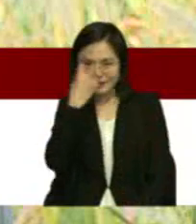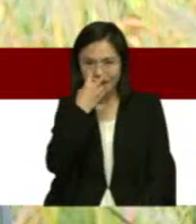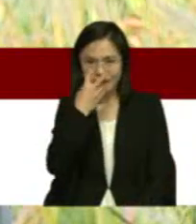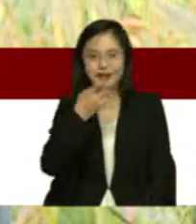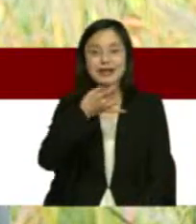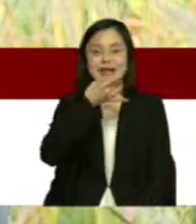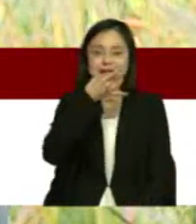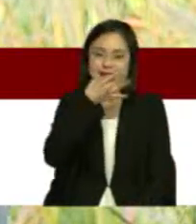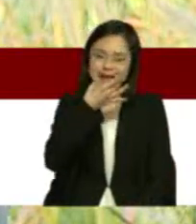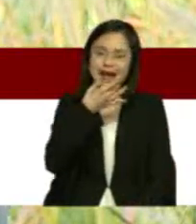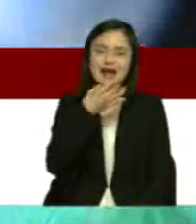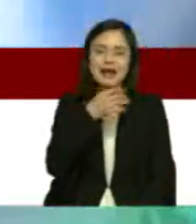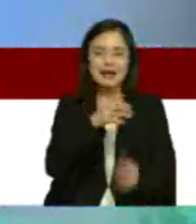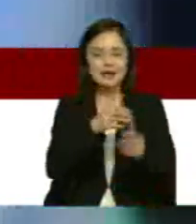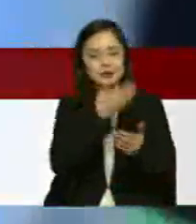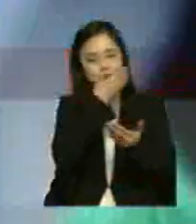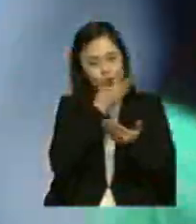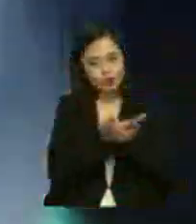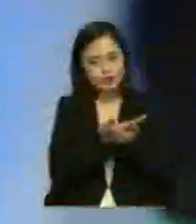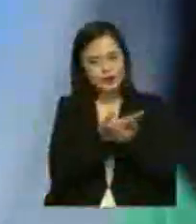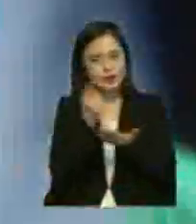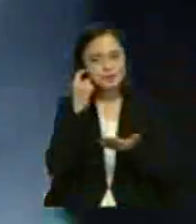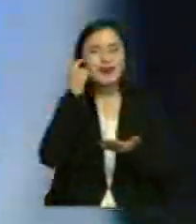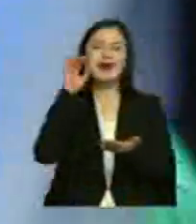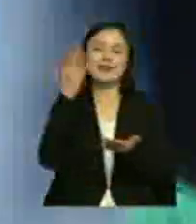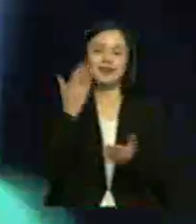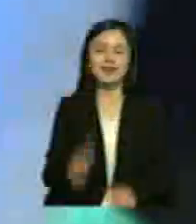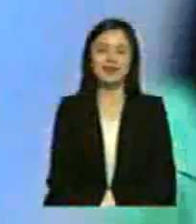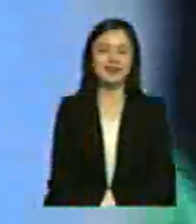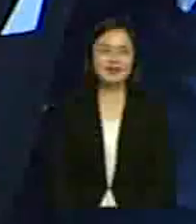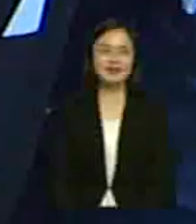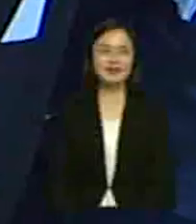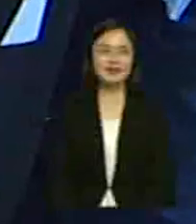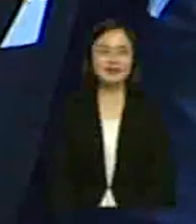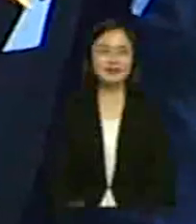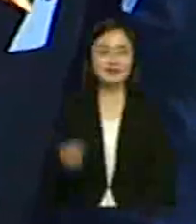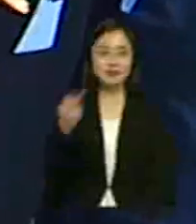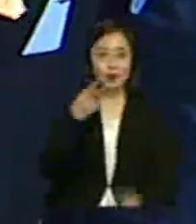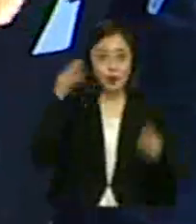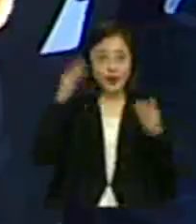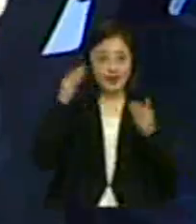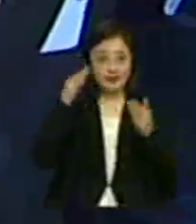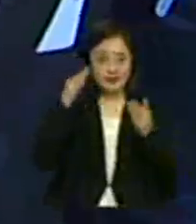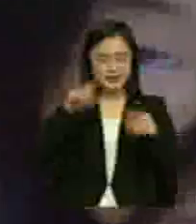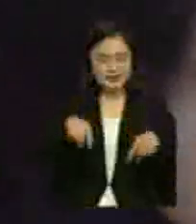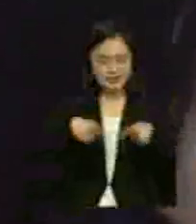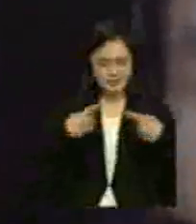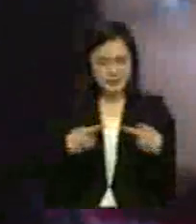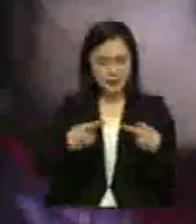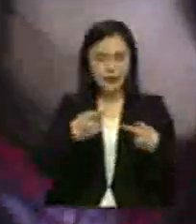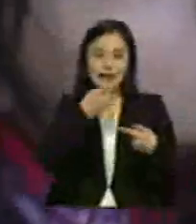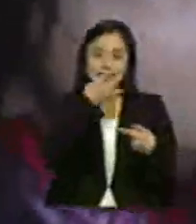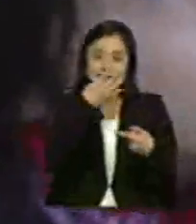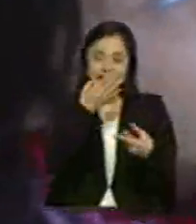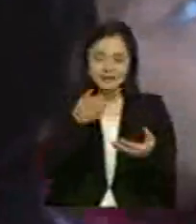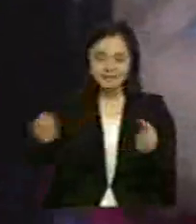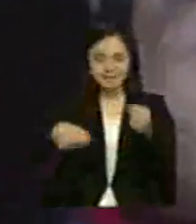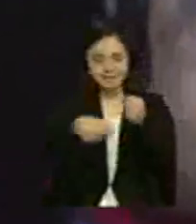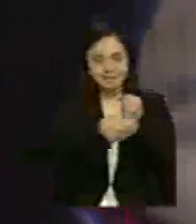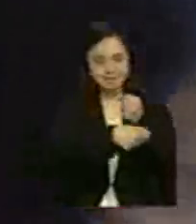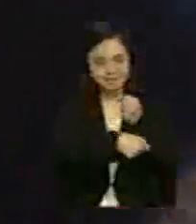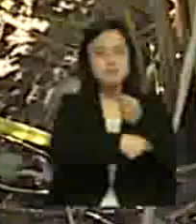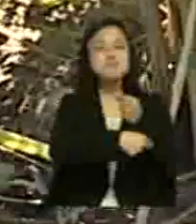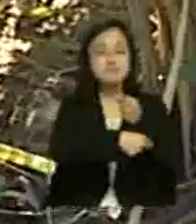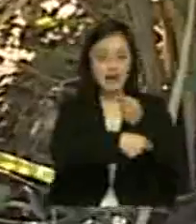소중함을 직접 느낄 수 있도록. 한편 학생들이 수확한 작지만 정성이 담긴 쌀 한 가마니는 어려운 이웃을 위해 쓰일